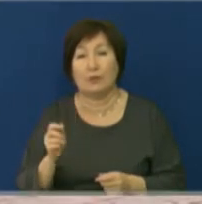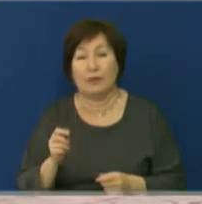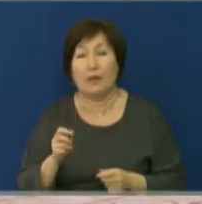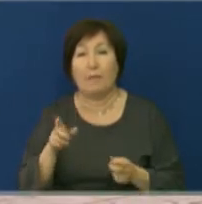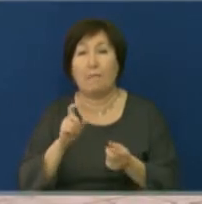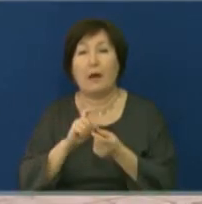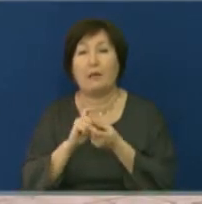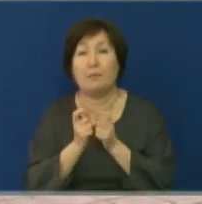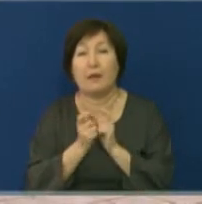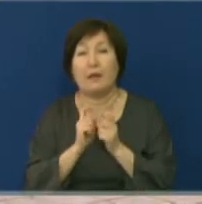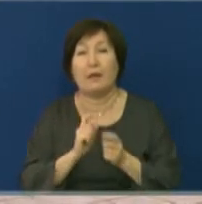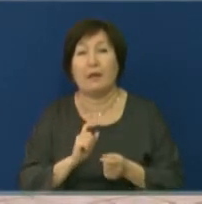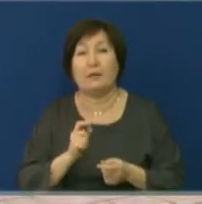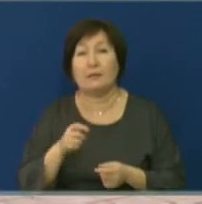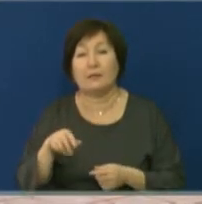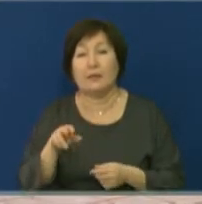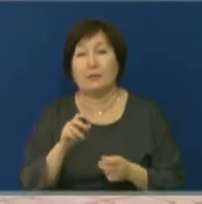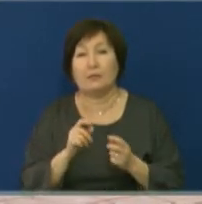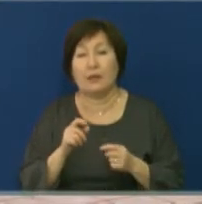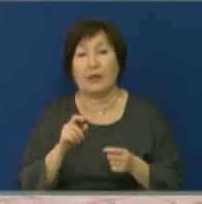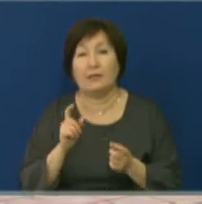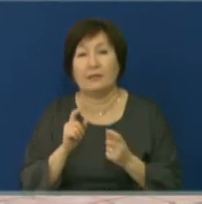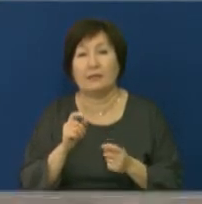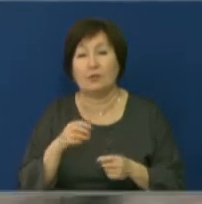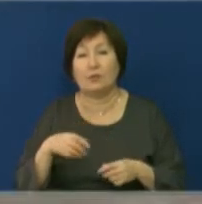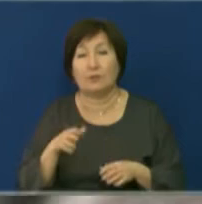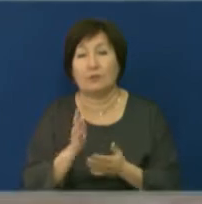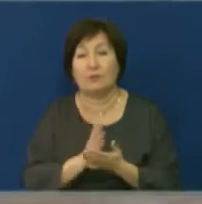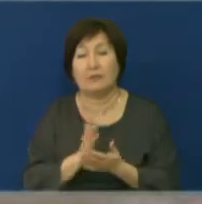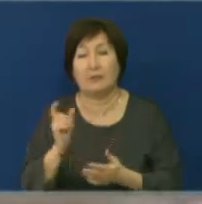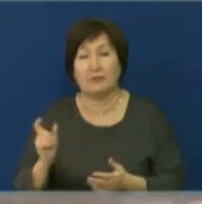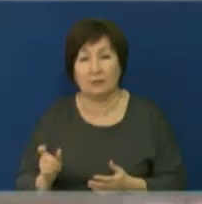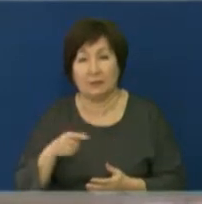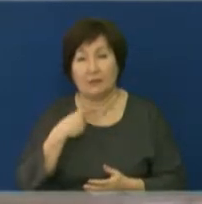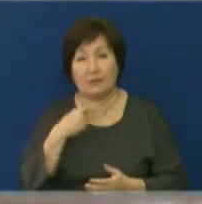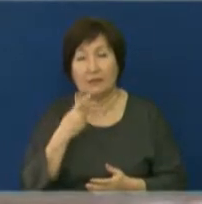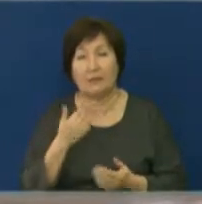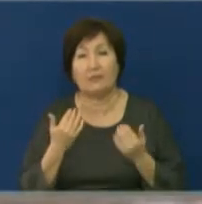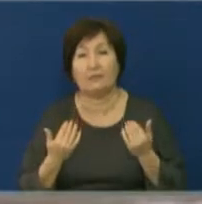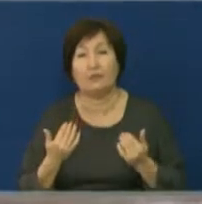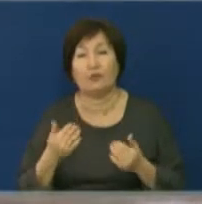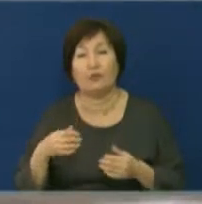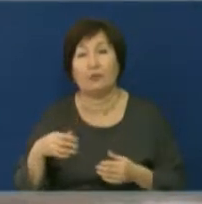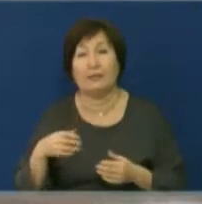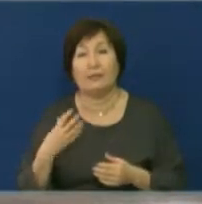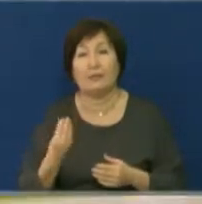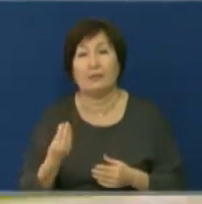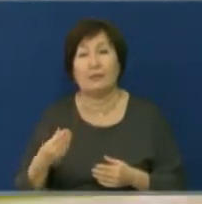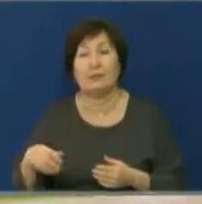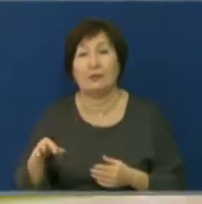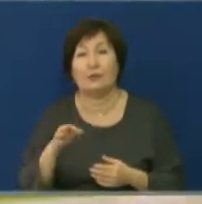государства. Также представители антикоррупционного ведомства отметили, что на сегодняшний день по региону работает всего около